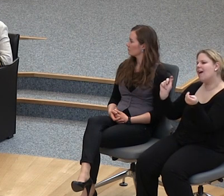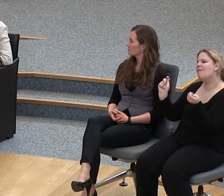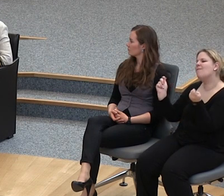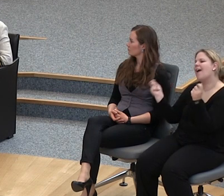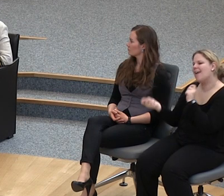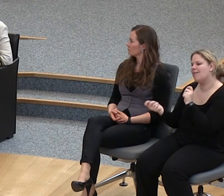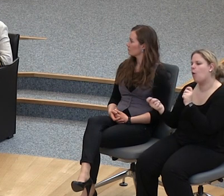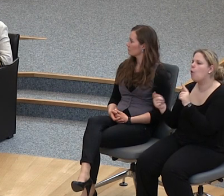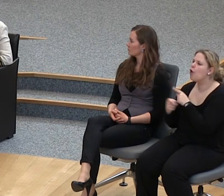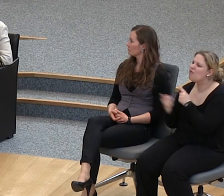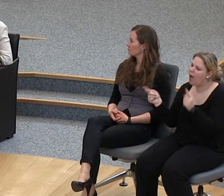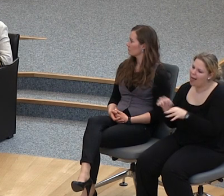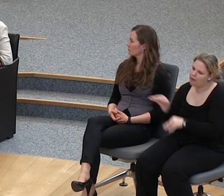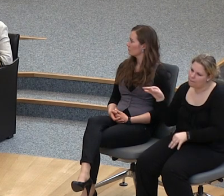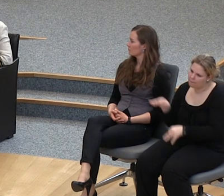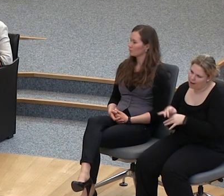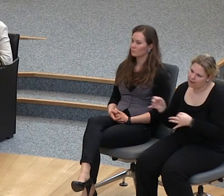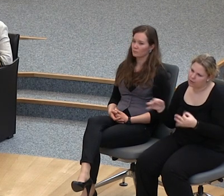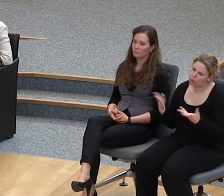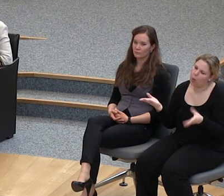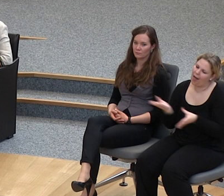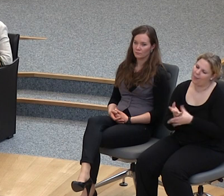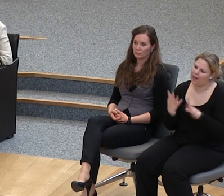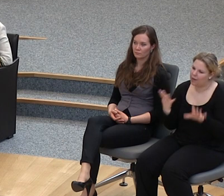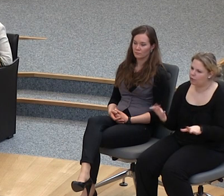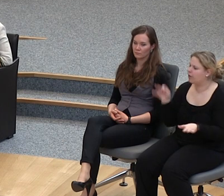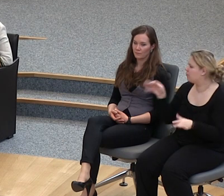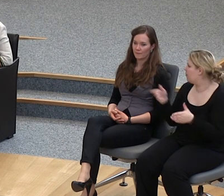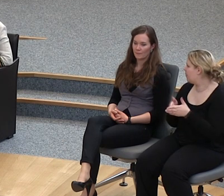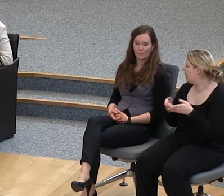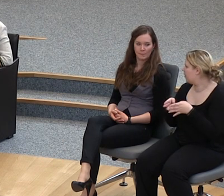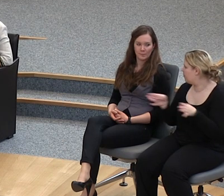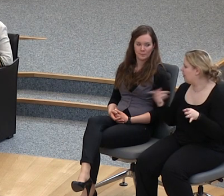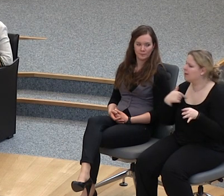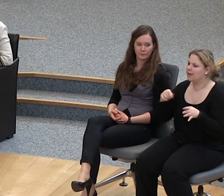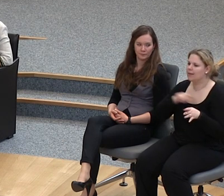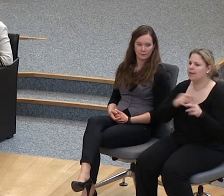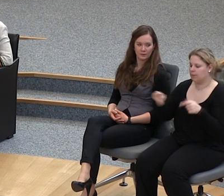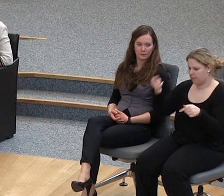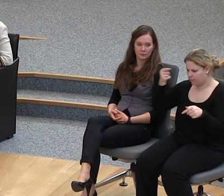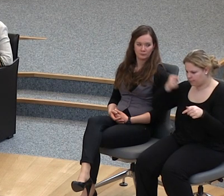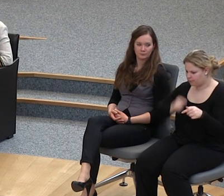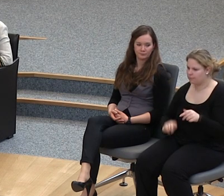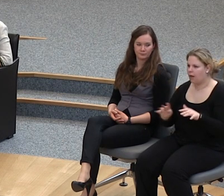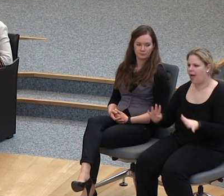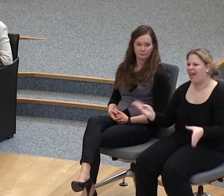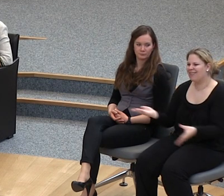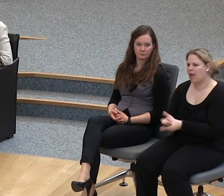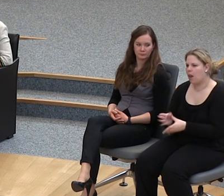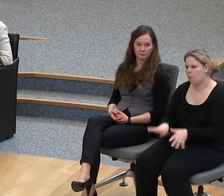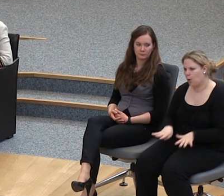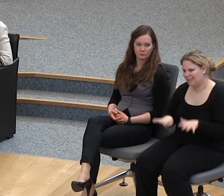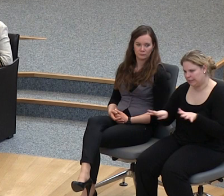Barrierefreiheit herzustellen. Das wäre Artikel 9. Ich springe gleich mal zu Artikel 19. Dort haben wir zum